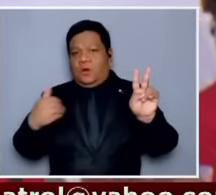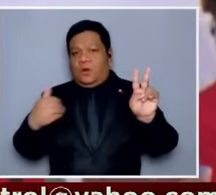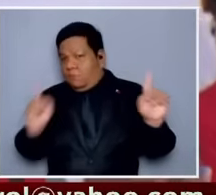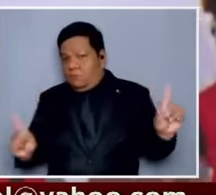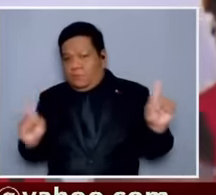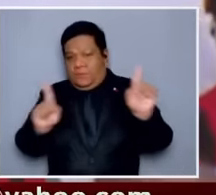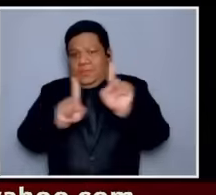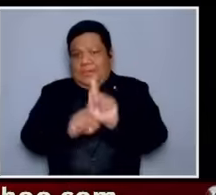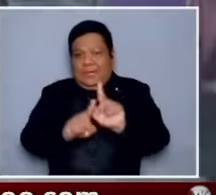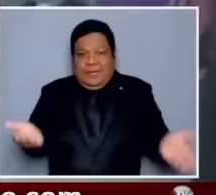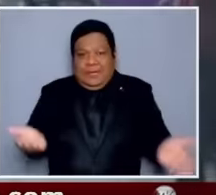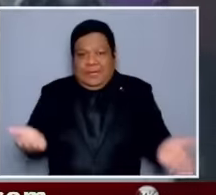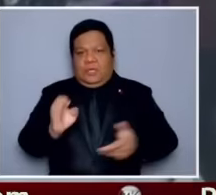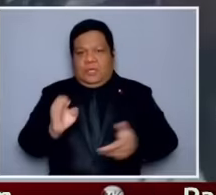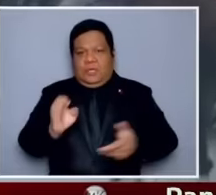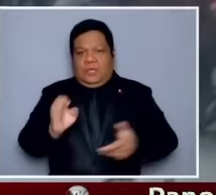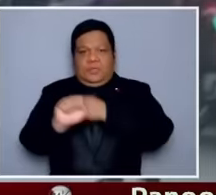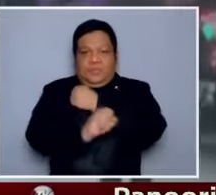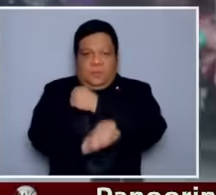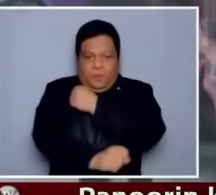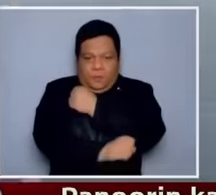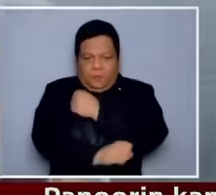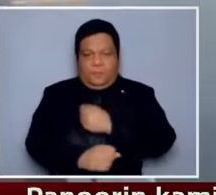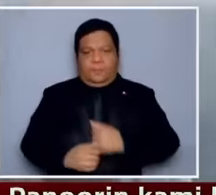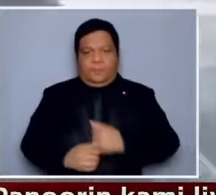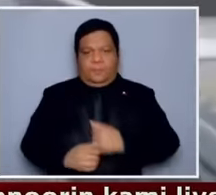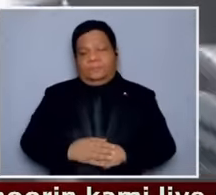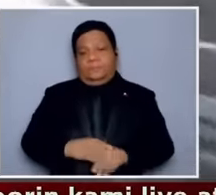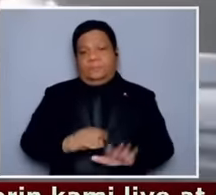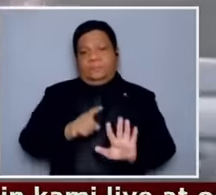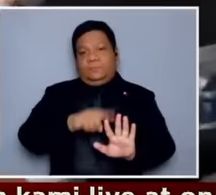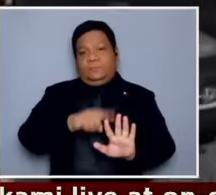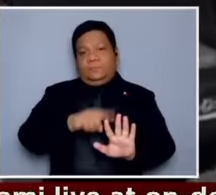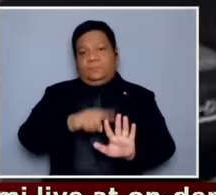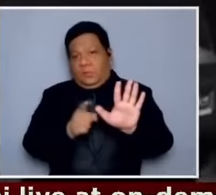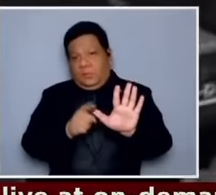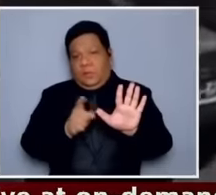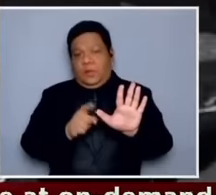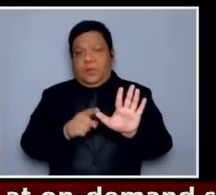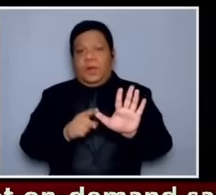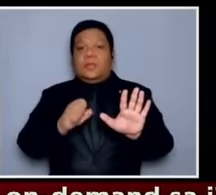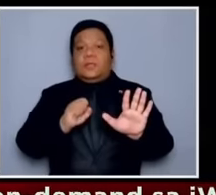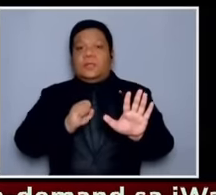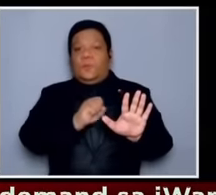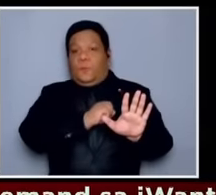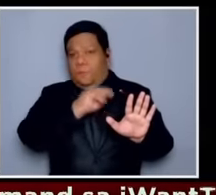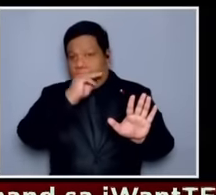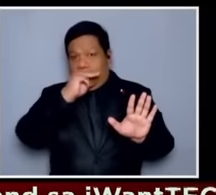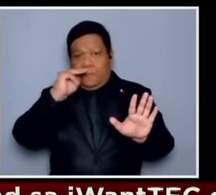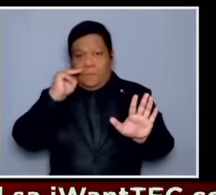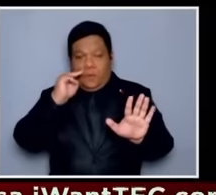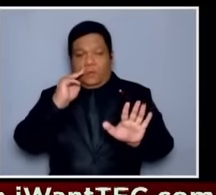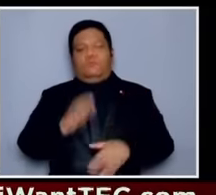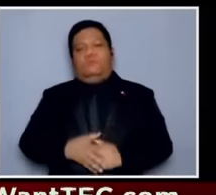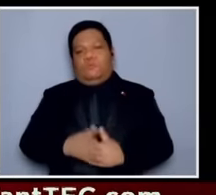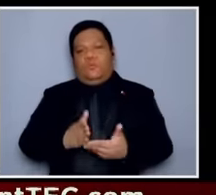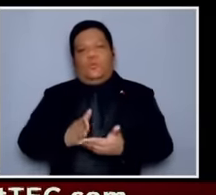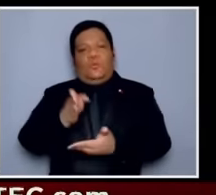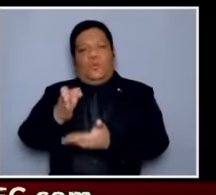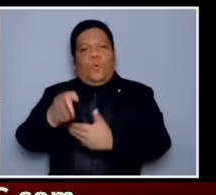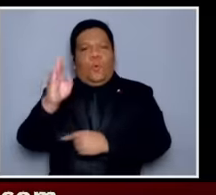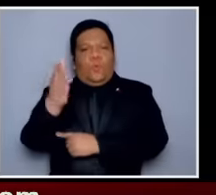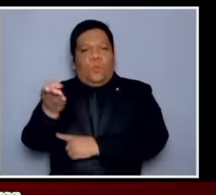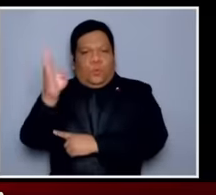sa Borongan. Si Senador Manny Pacquiao sa Butuan City naman nag-caravan at namigay ng mga ayuda sa mga tricycle